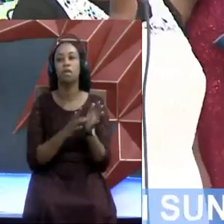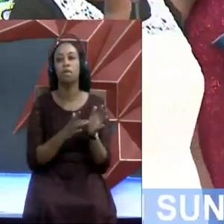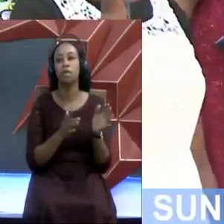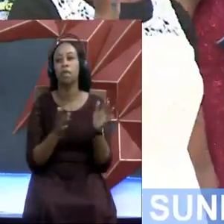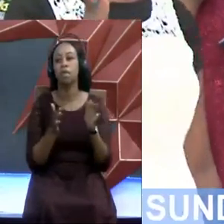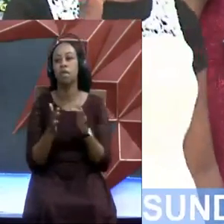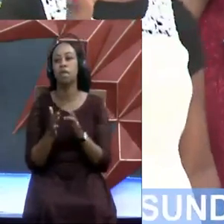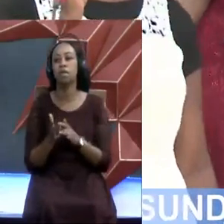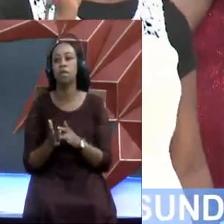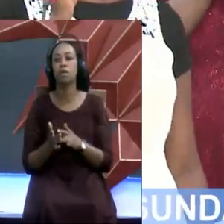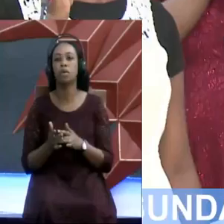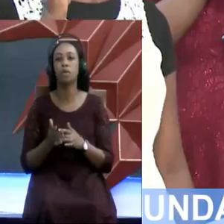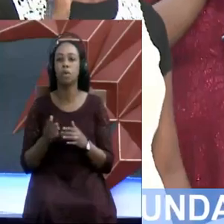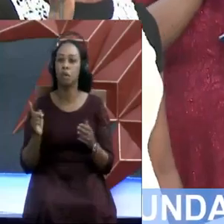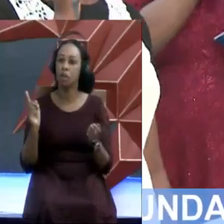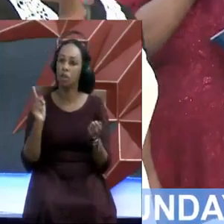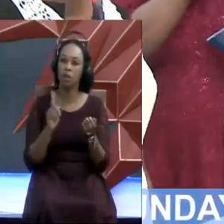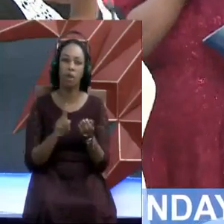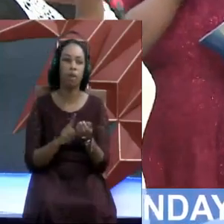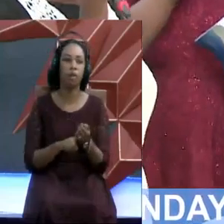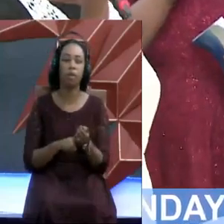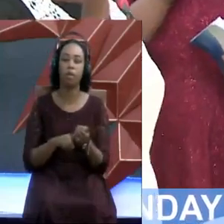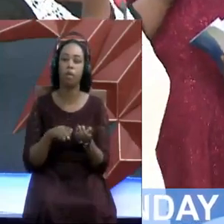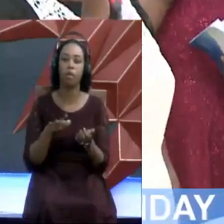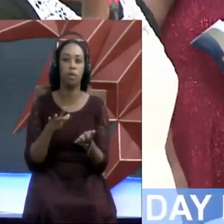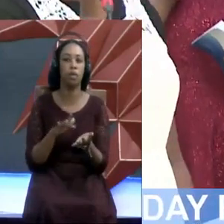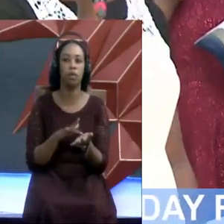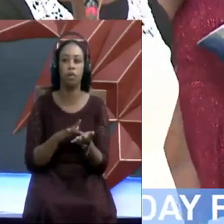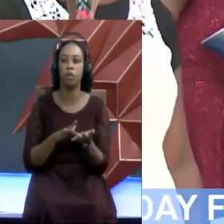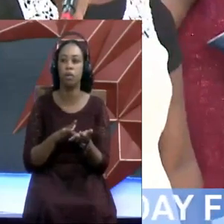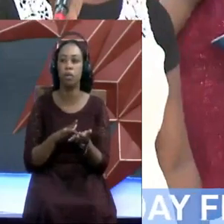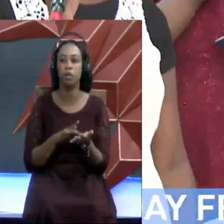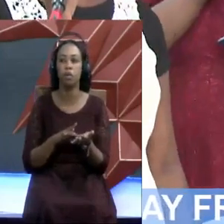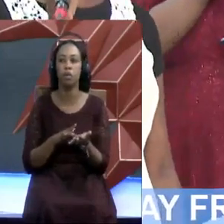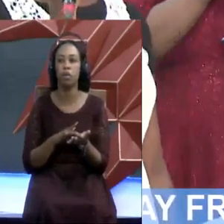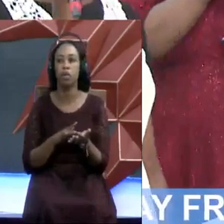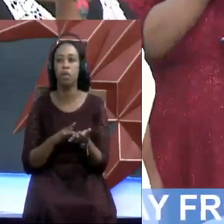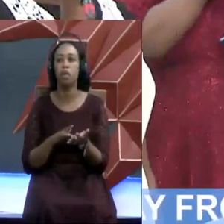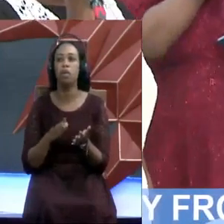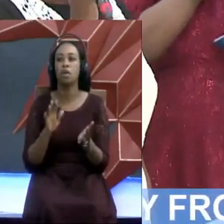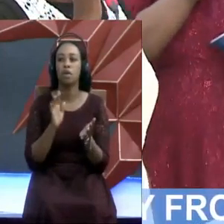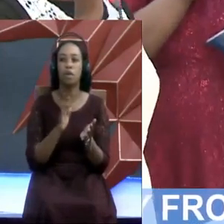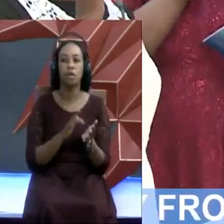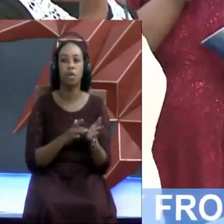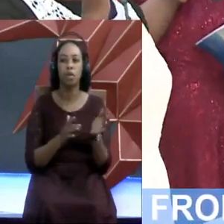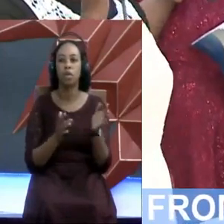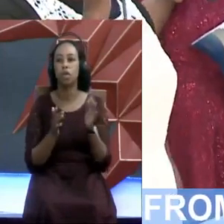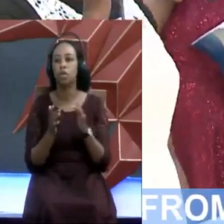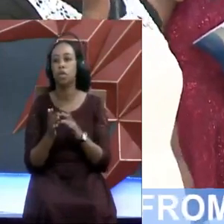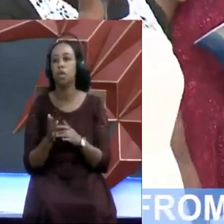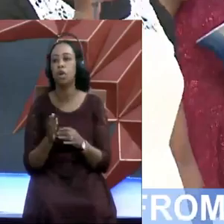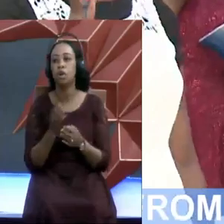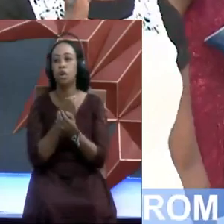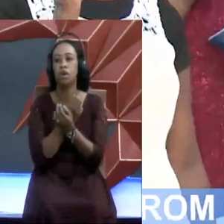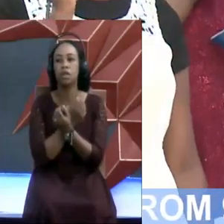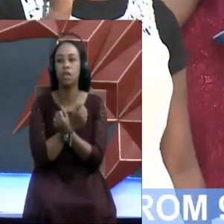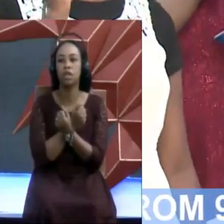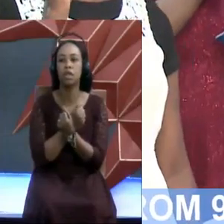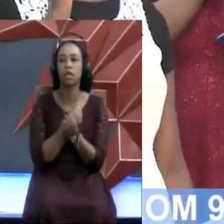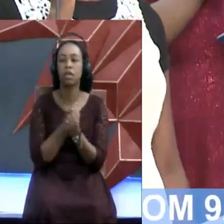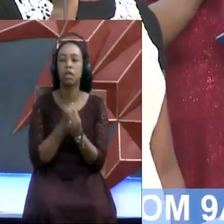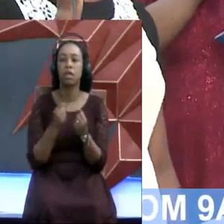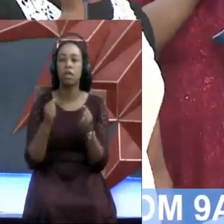Ilu pate pati babu Yesu mokozi Yesu